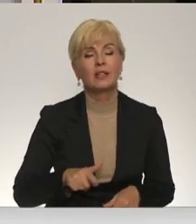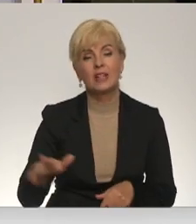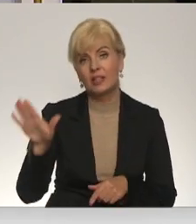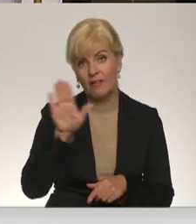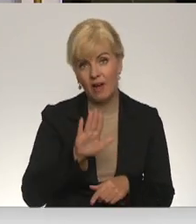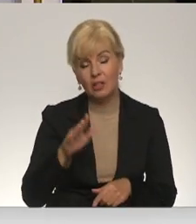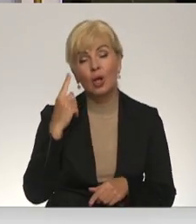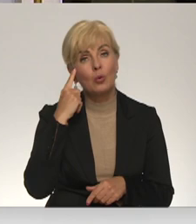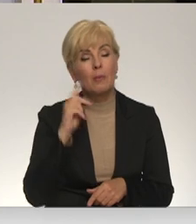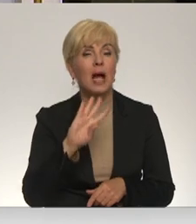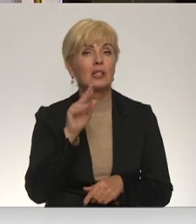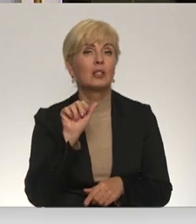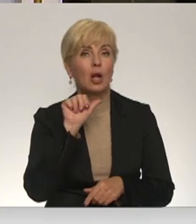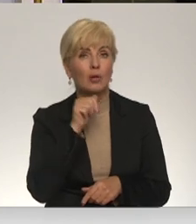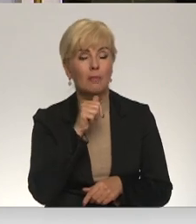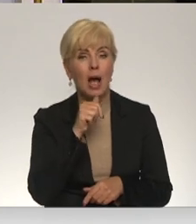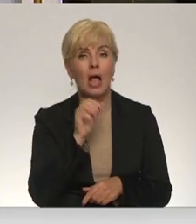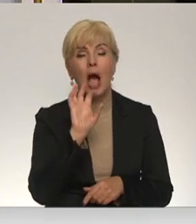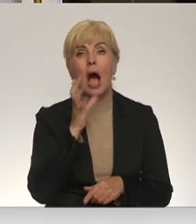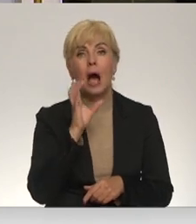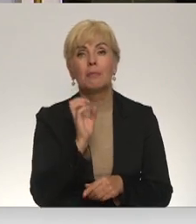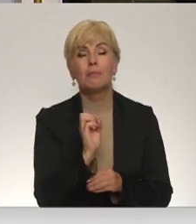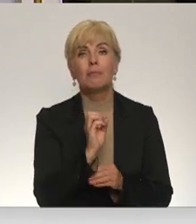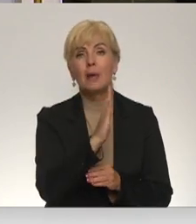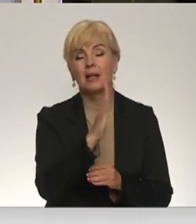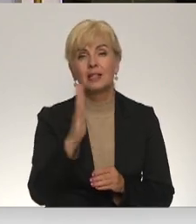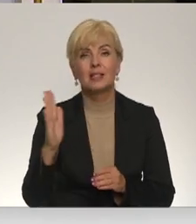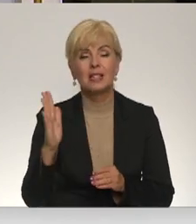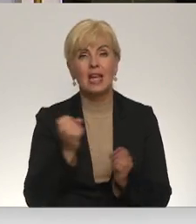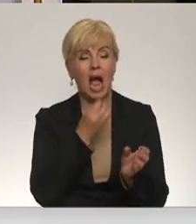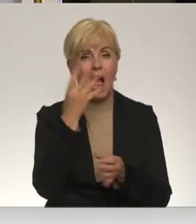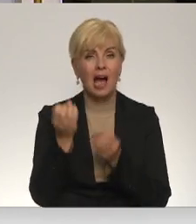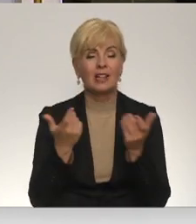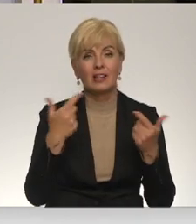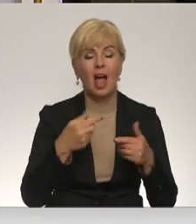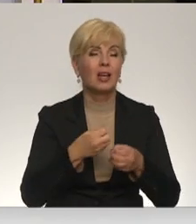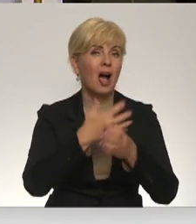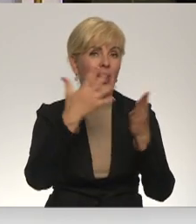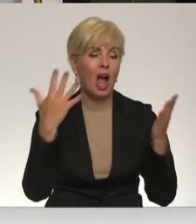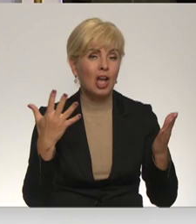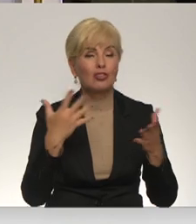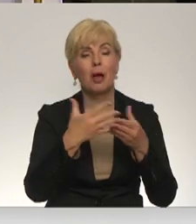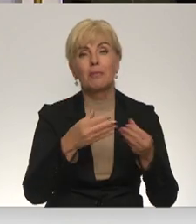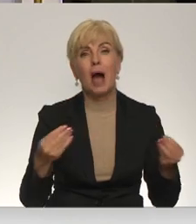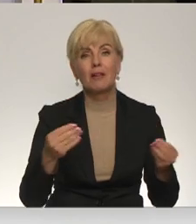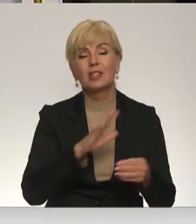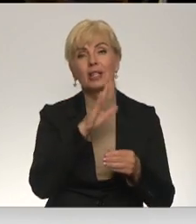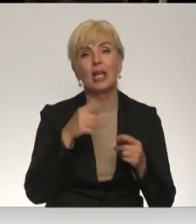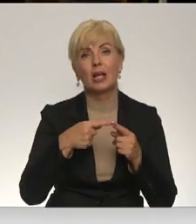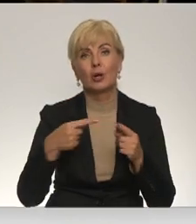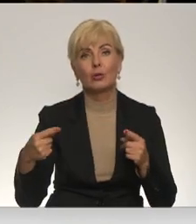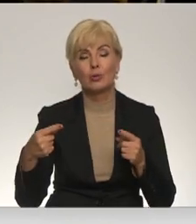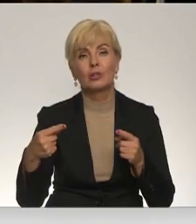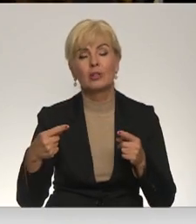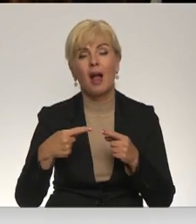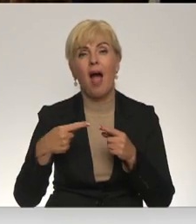es domāju par 4. maiju, kas ir abiļziedu laiks, kad ir gaišums, tas laiks, kad ir pavasars, kad diena kļūst garāk par nakti.